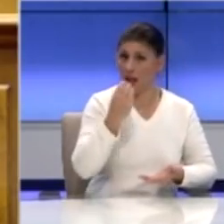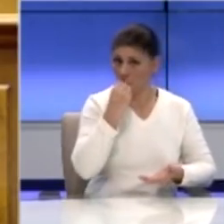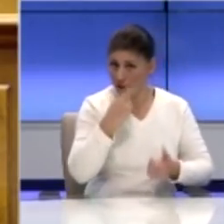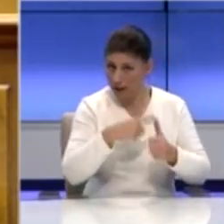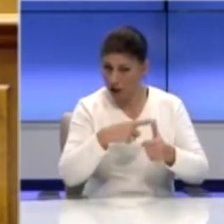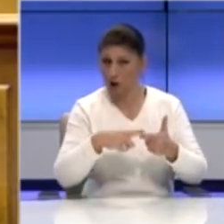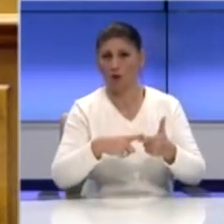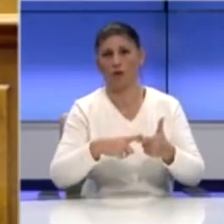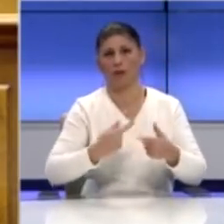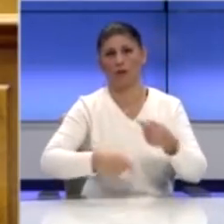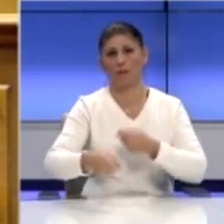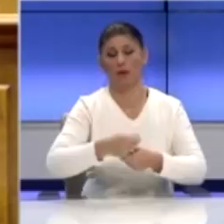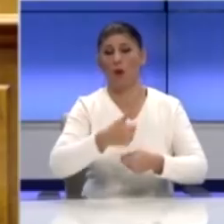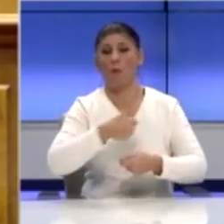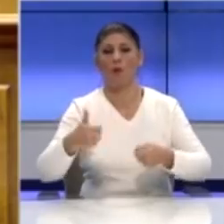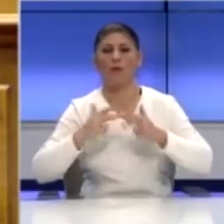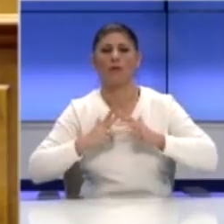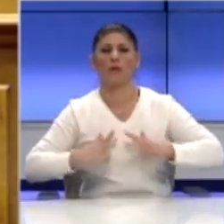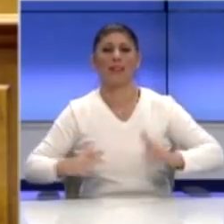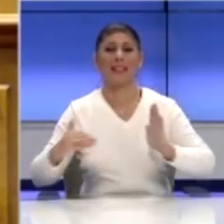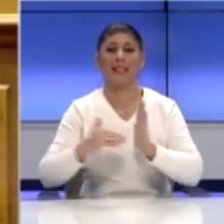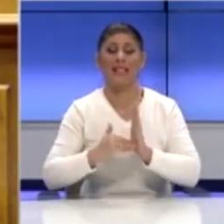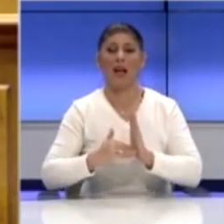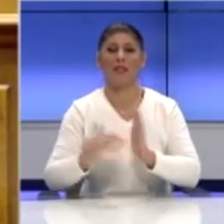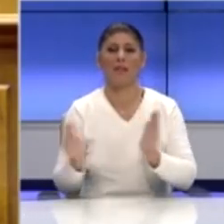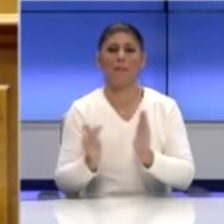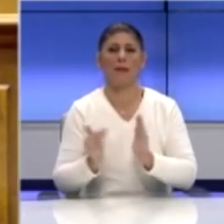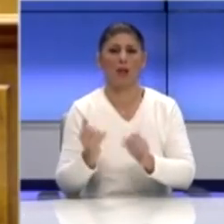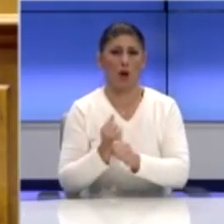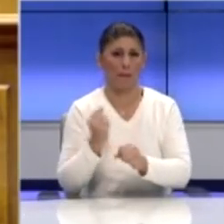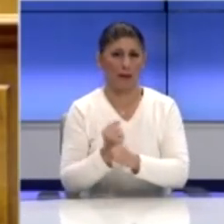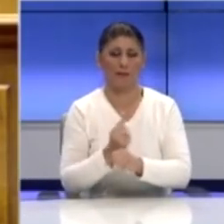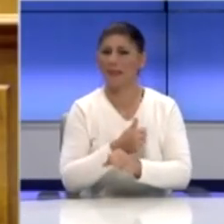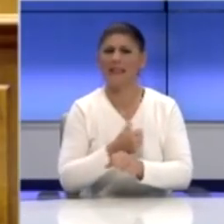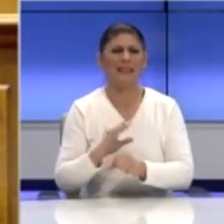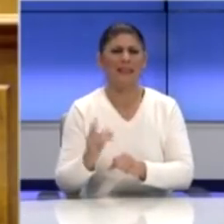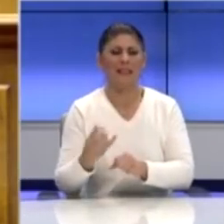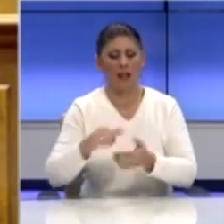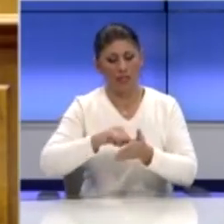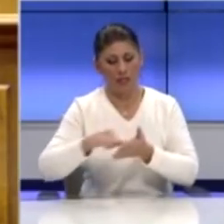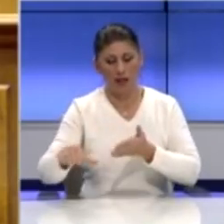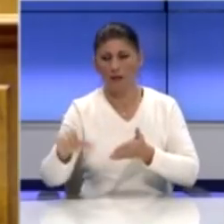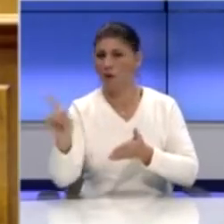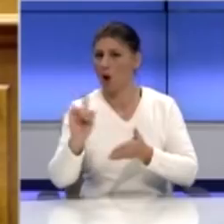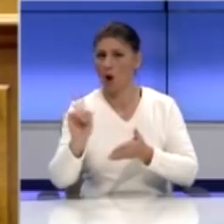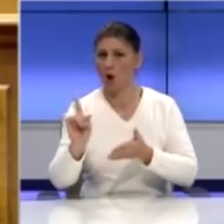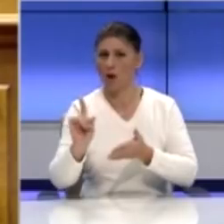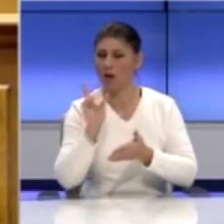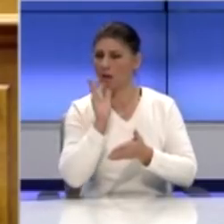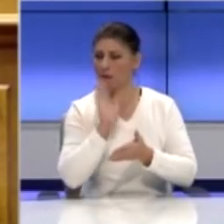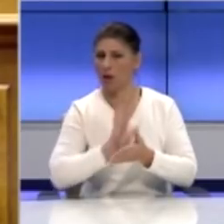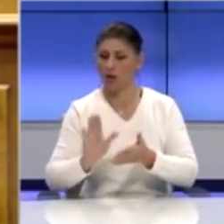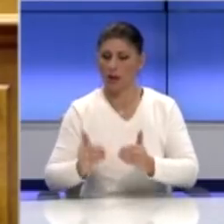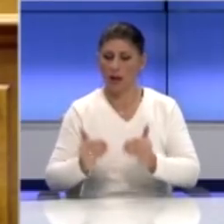εστίαση. Μοναδική ανακούφιση για τους χιλιάδες μικροεπαγγελματίες είναι η διαγραφή και όχι η